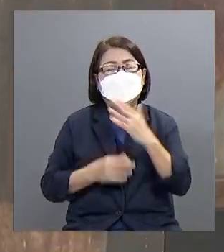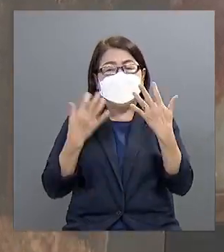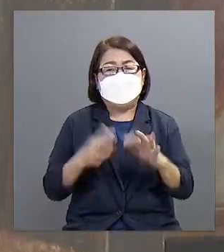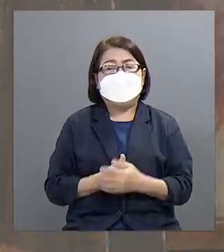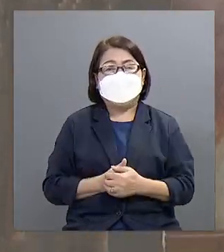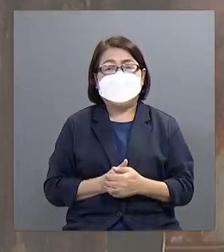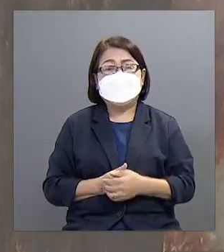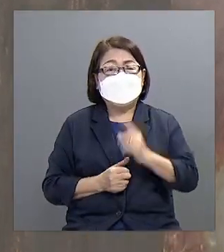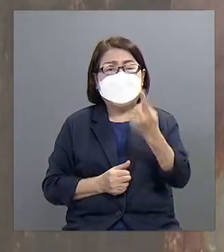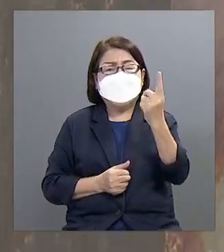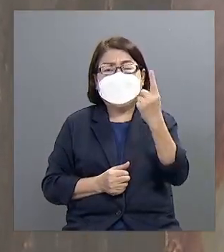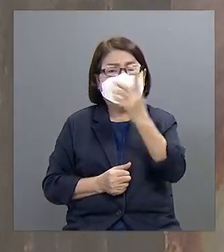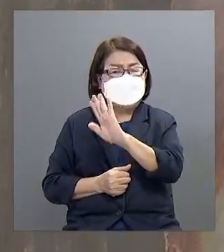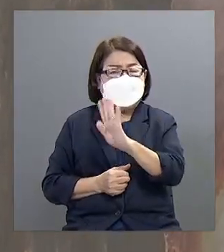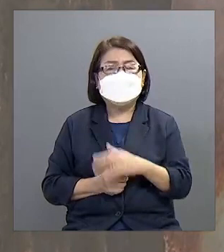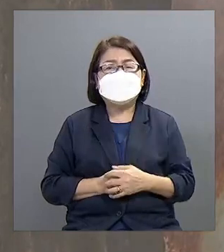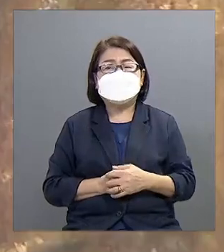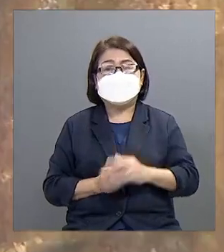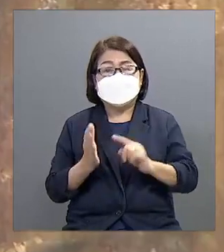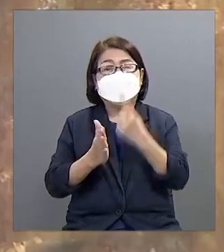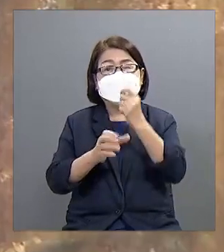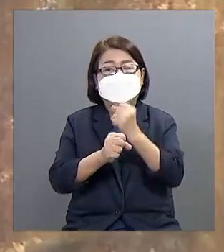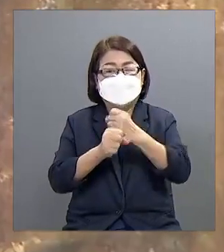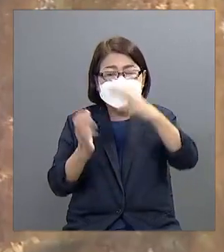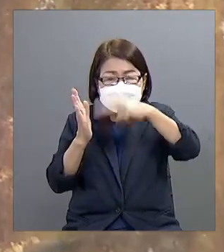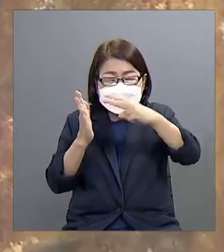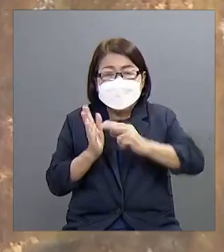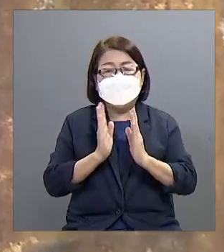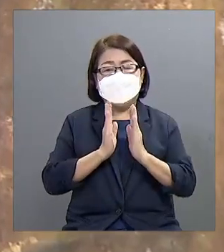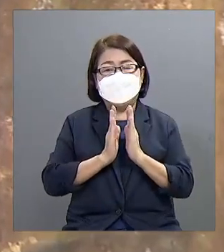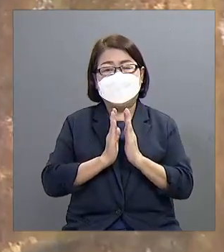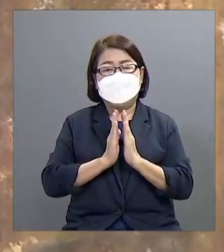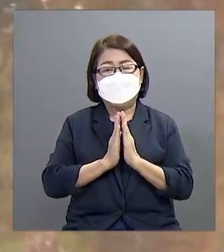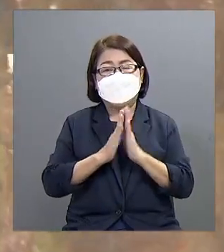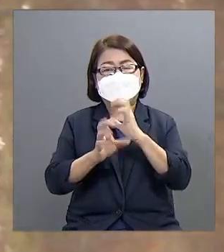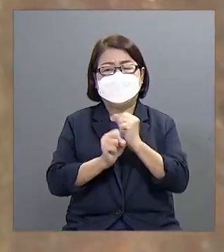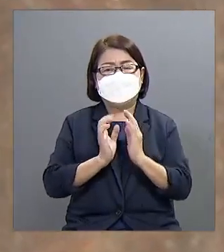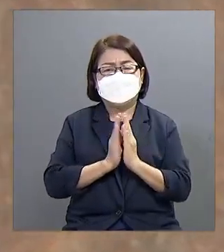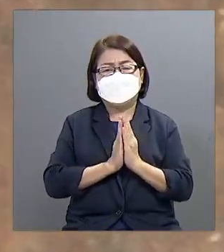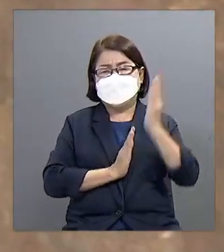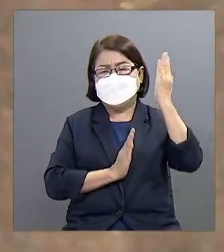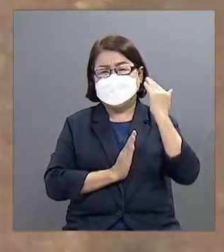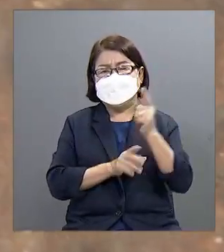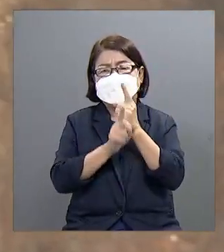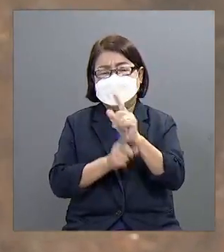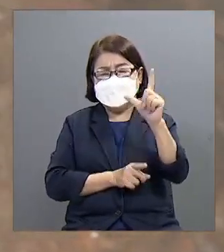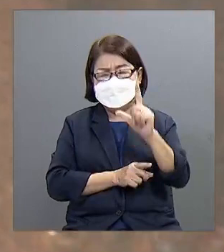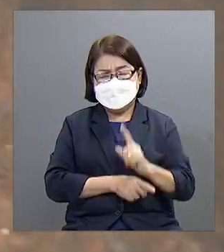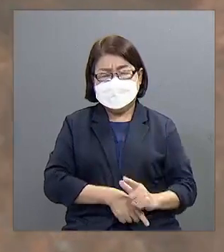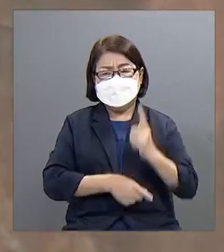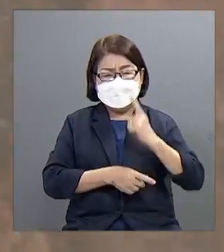ป็นชื่ออนิจจังครับเป็นภาพพระพุทธรูปเก่าๆซึ่งใช้ร่องรอยสนิมสื่อถึงความเก่าสื่อถึงความไม่เ